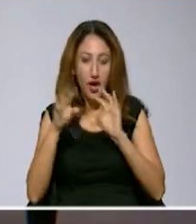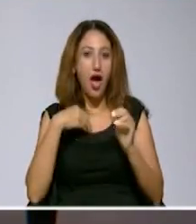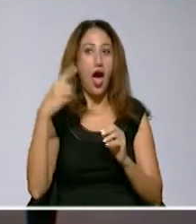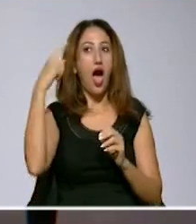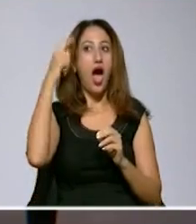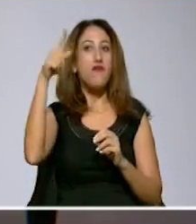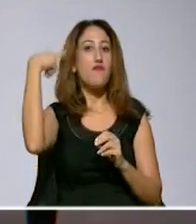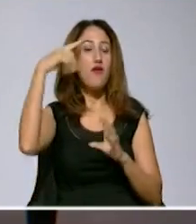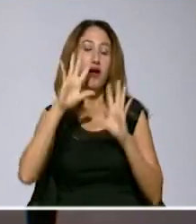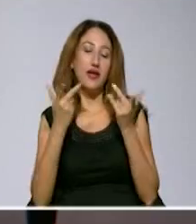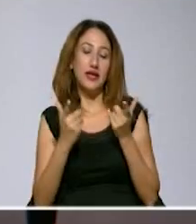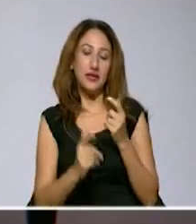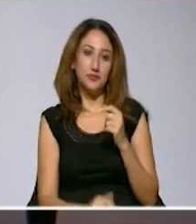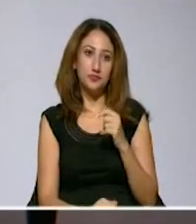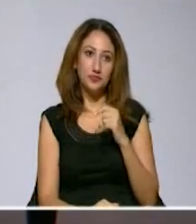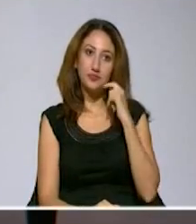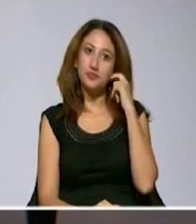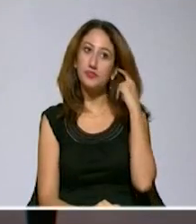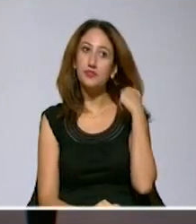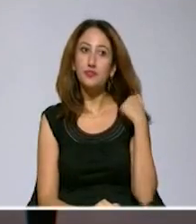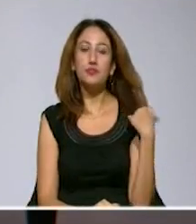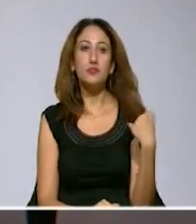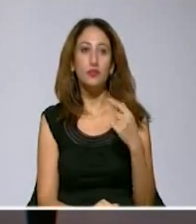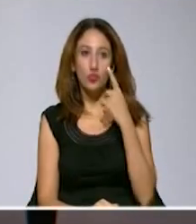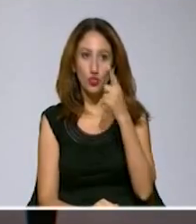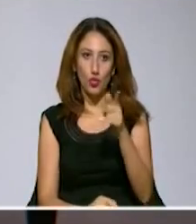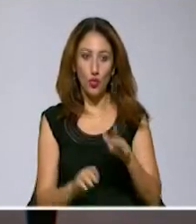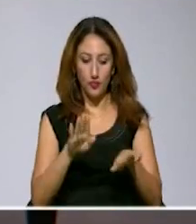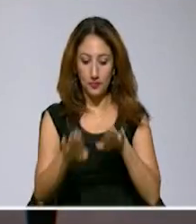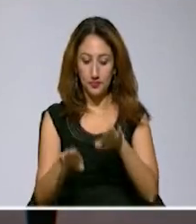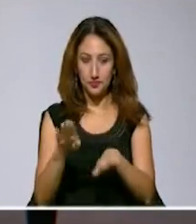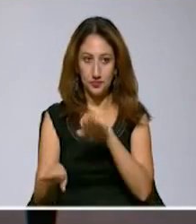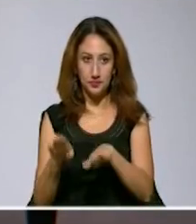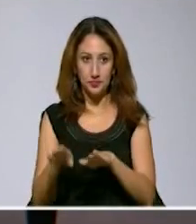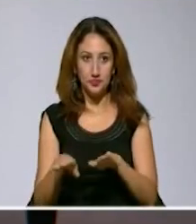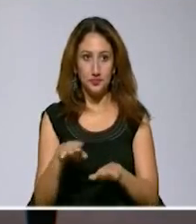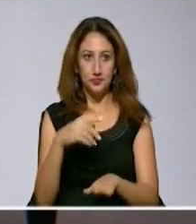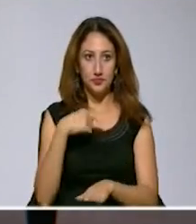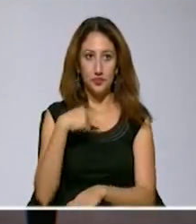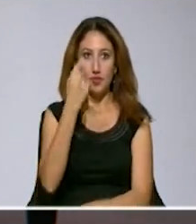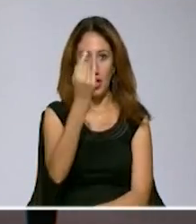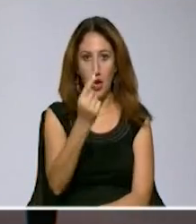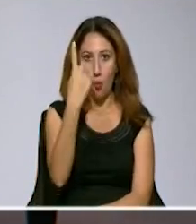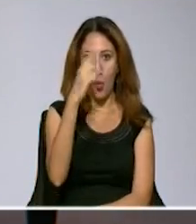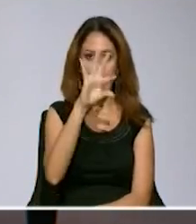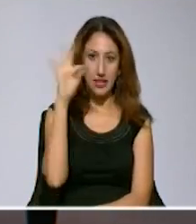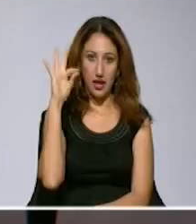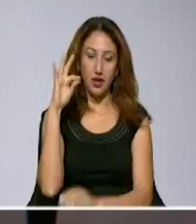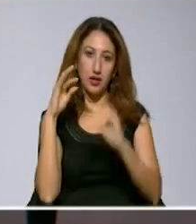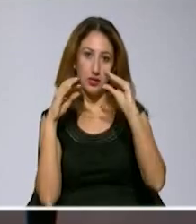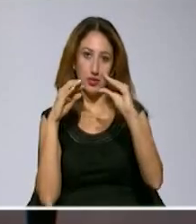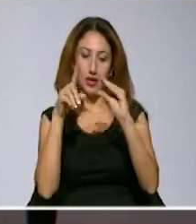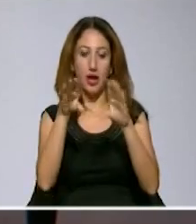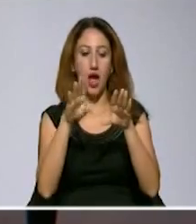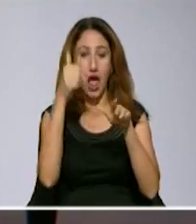ارقام مختلفه زي ما حضرتك شايفه كده. تمام. هطلب من حضرتك تفنط الكروت دي كلها بحيث لو انا مرتبها اي